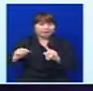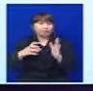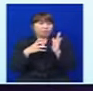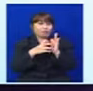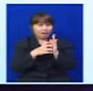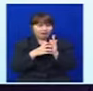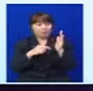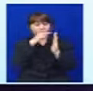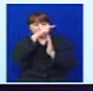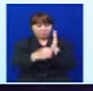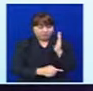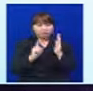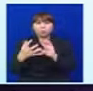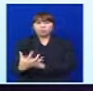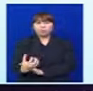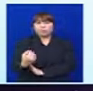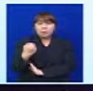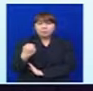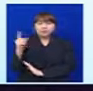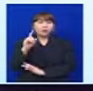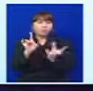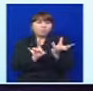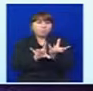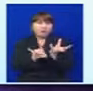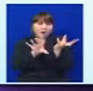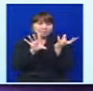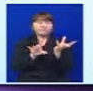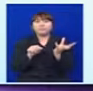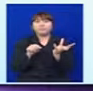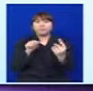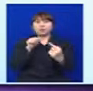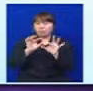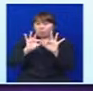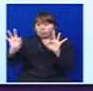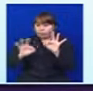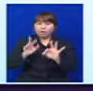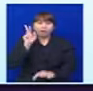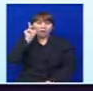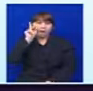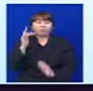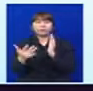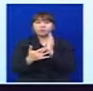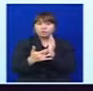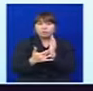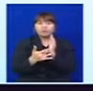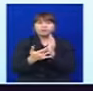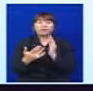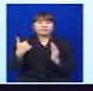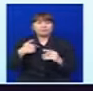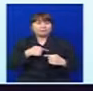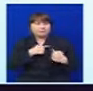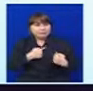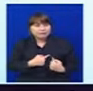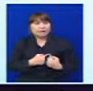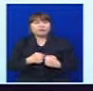ะต้องมีความเข้มข้นขึ้นทั้งในเชิงของคุณภาพเชิงของเนื้อข่าวเชิงของเทคโนโลยีและการมีจิตวิญญาณ